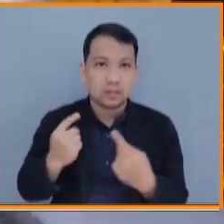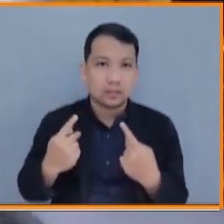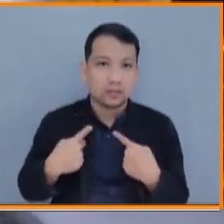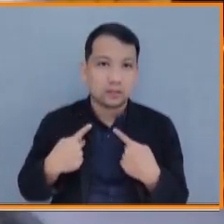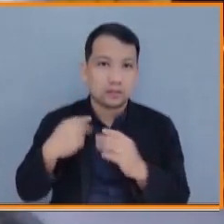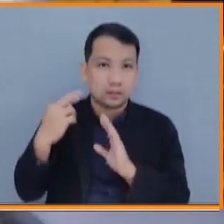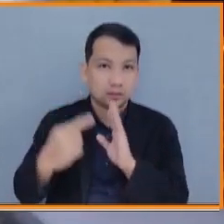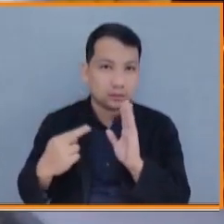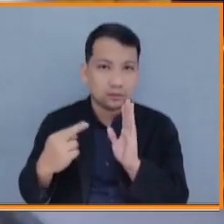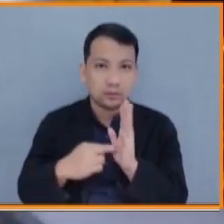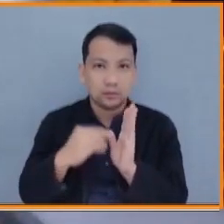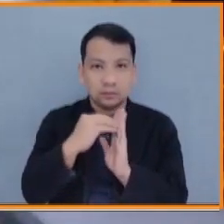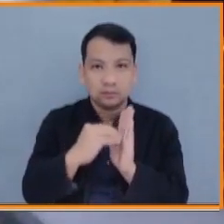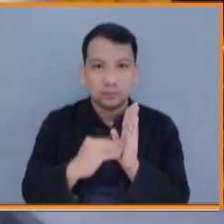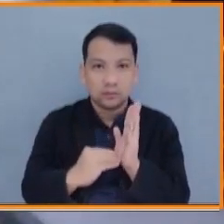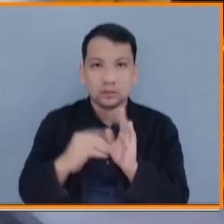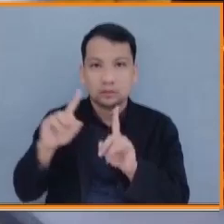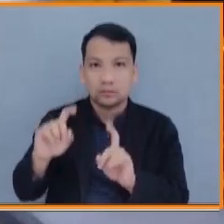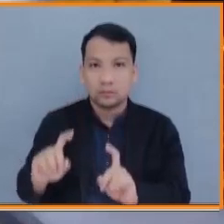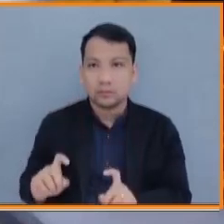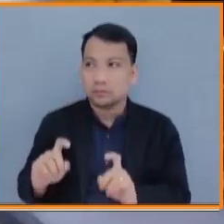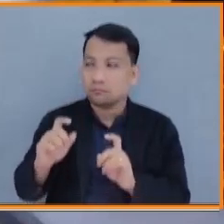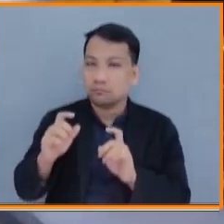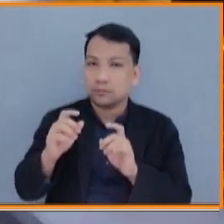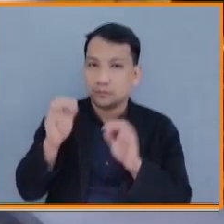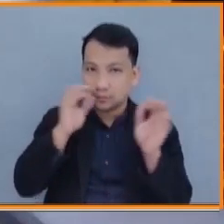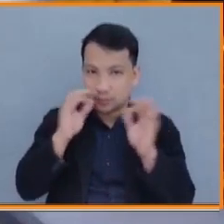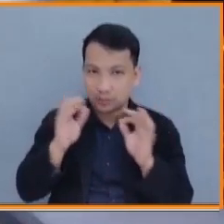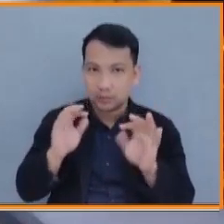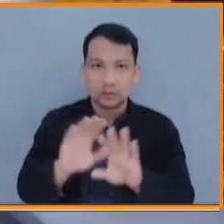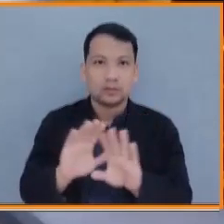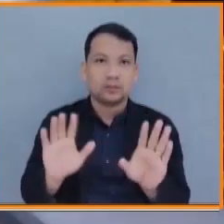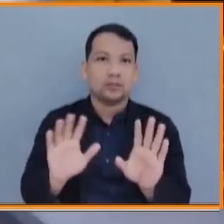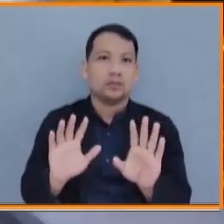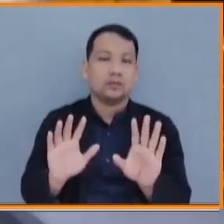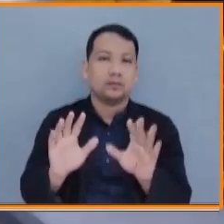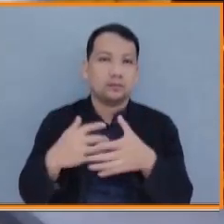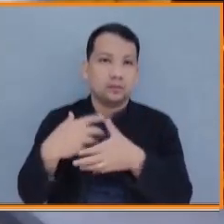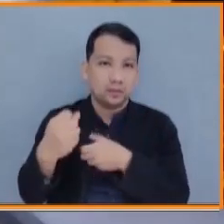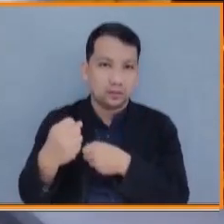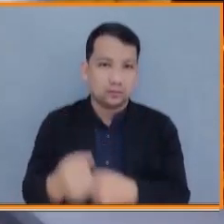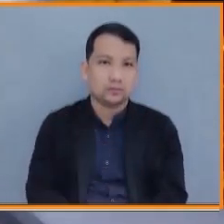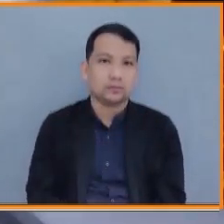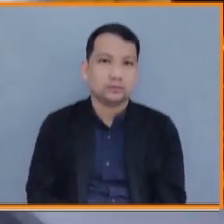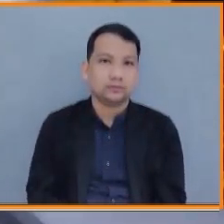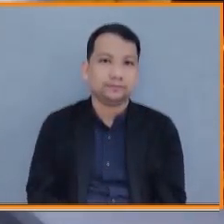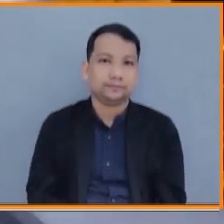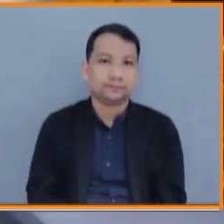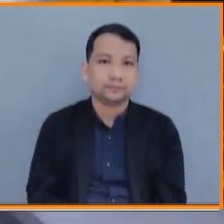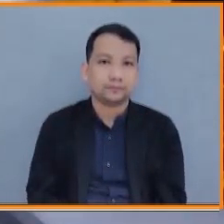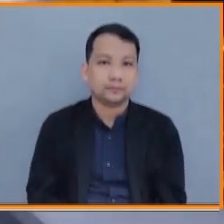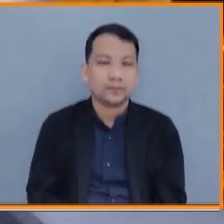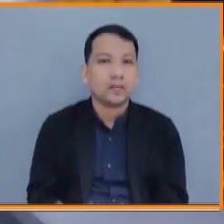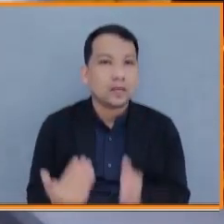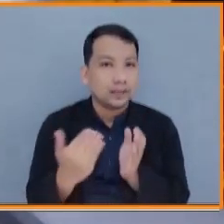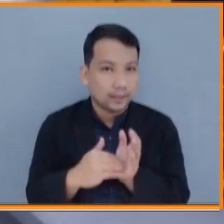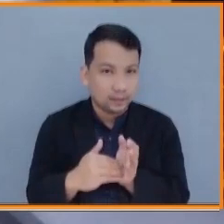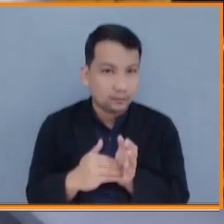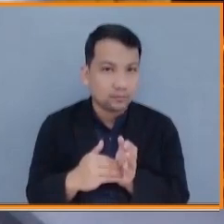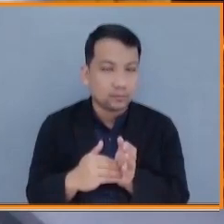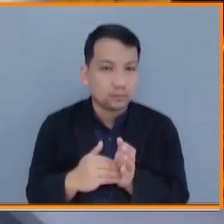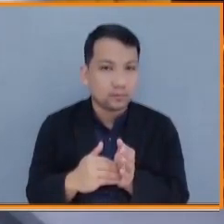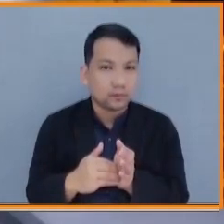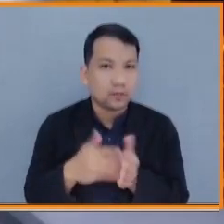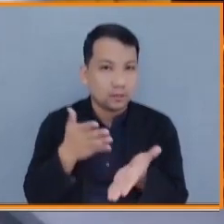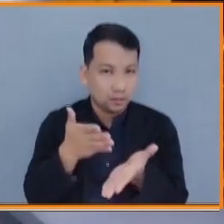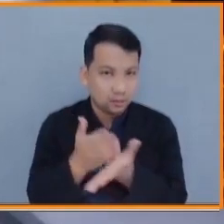mga test alcohol at drugs hindi basta pabas Inulit ko po may karapatan po tayo